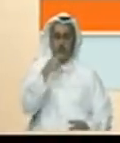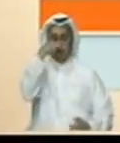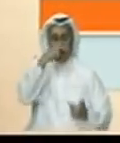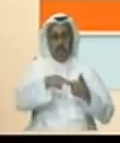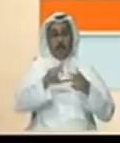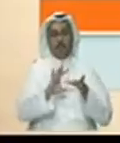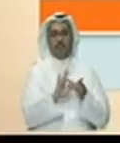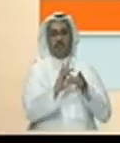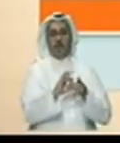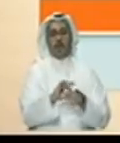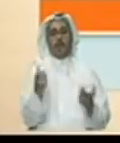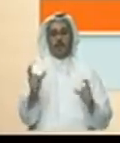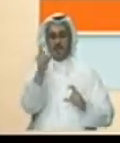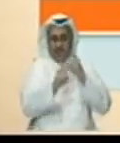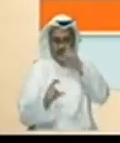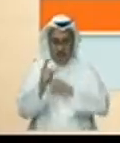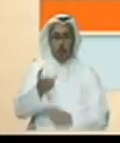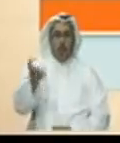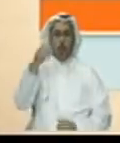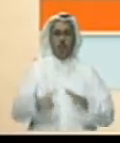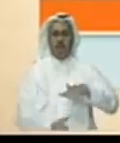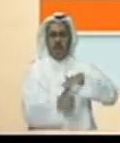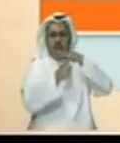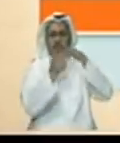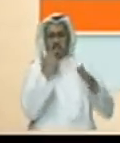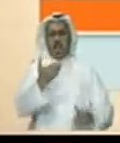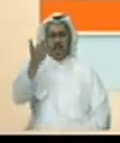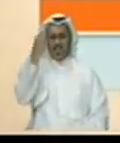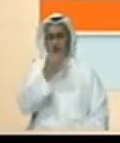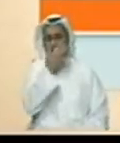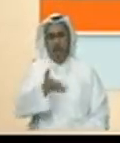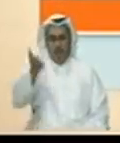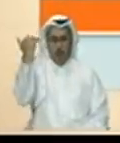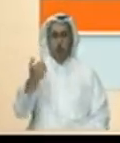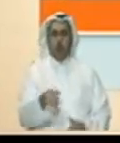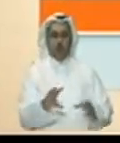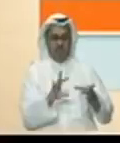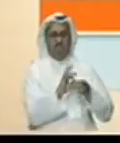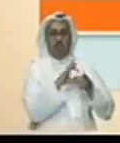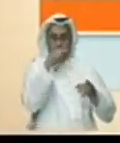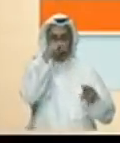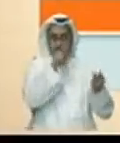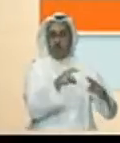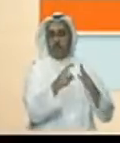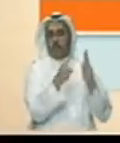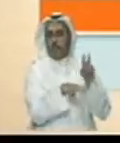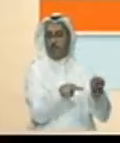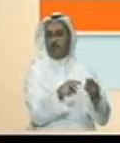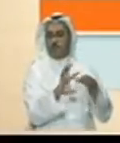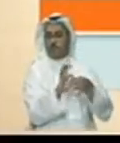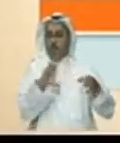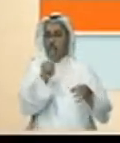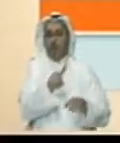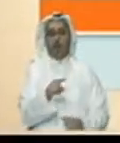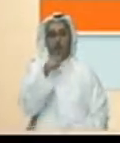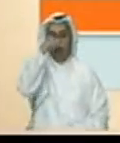النووي الذي وقعه باراك أوباما ووصفه بالفظيع. وتطرق ترامب إلى الآثار السلبية التي نتج عنها توقيع